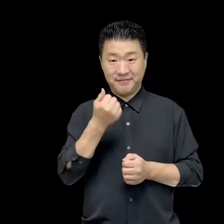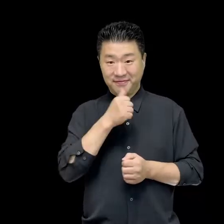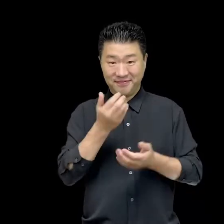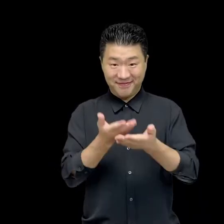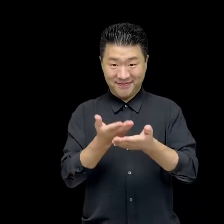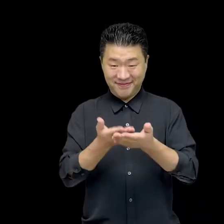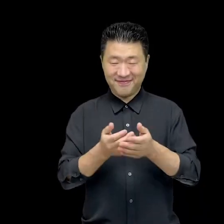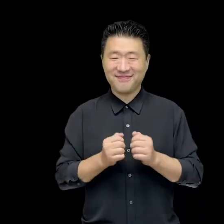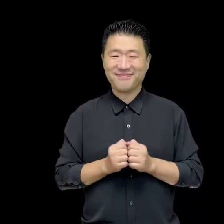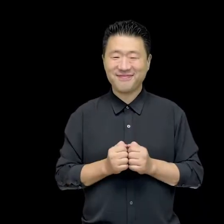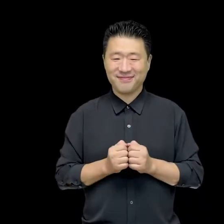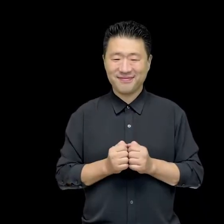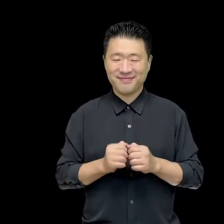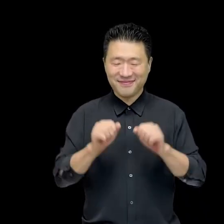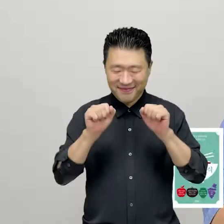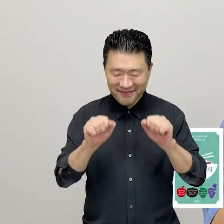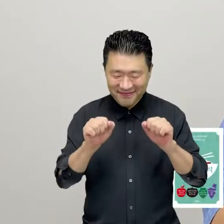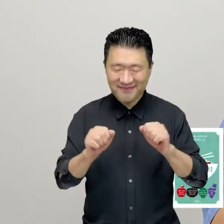자기소개.